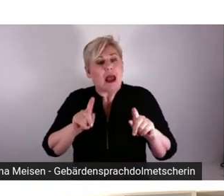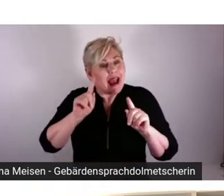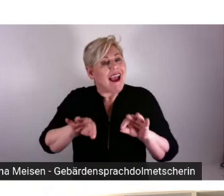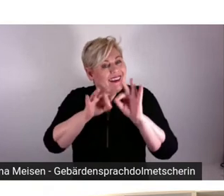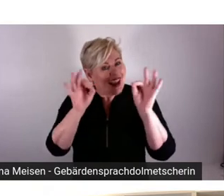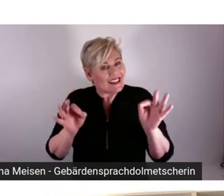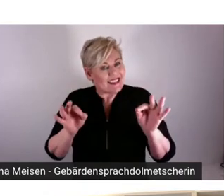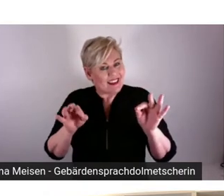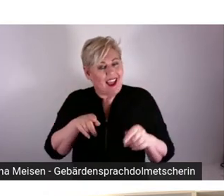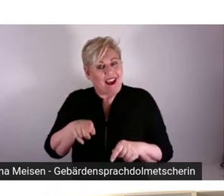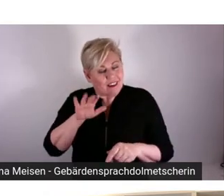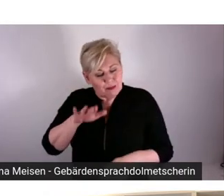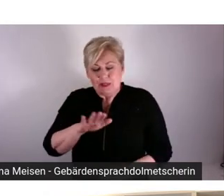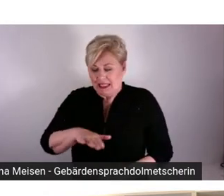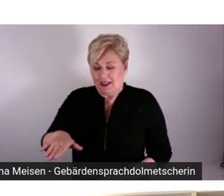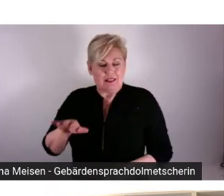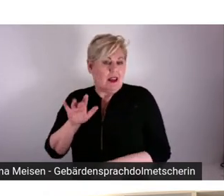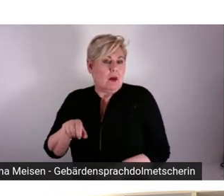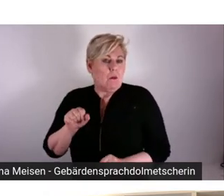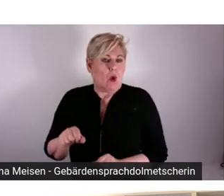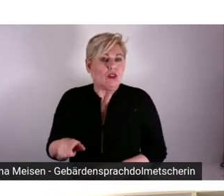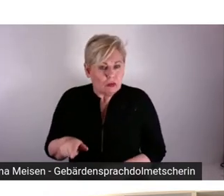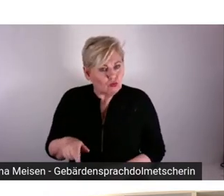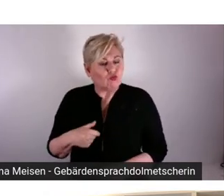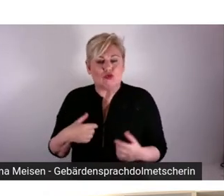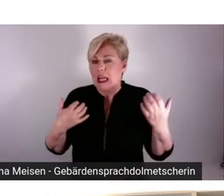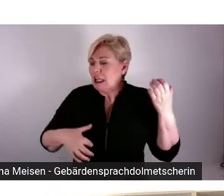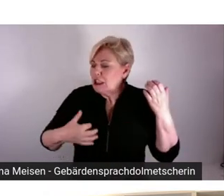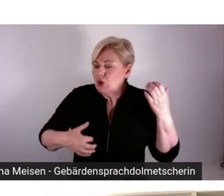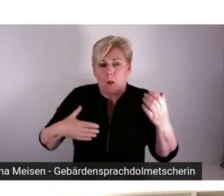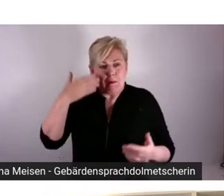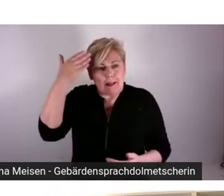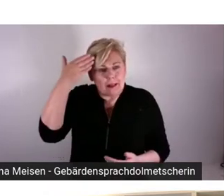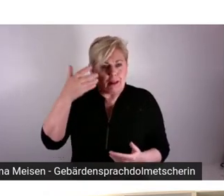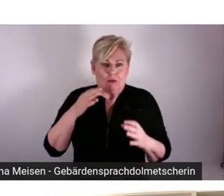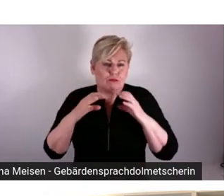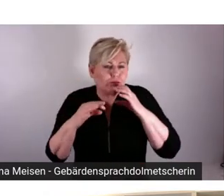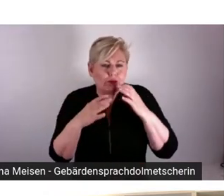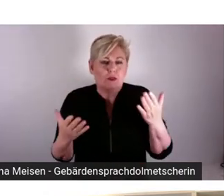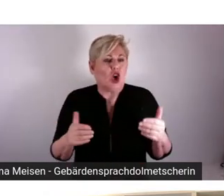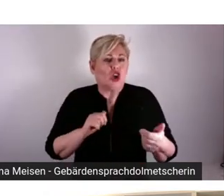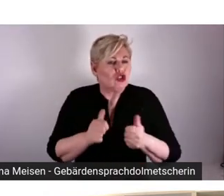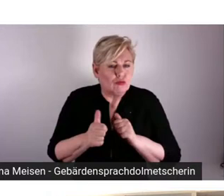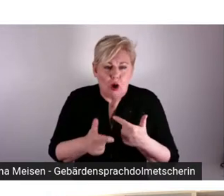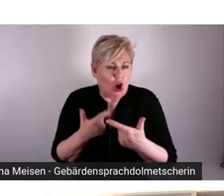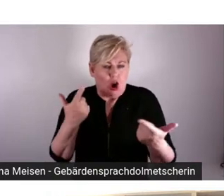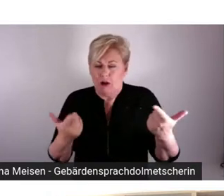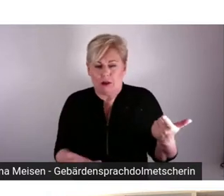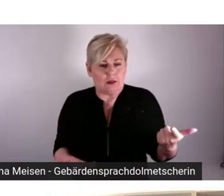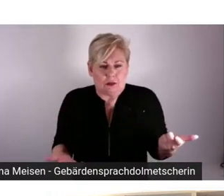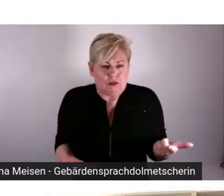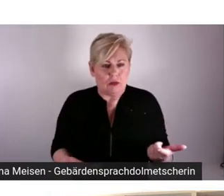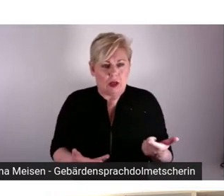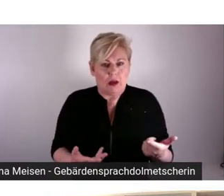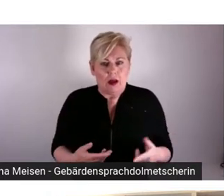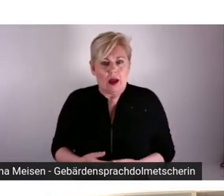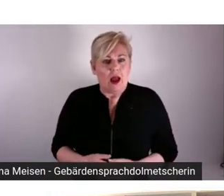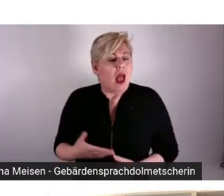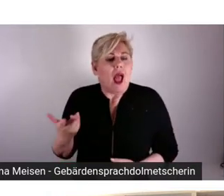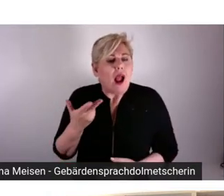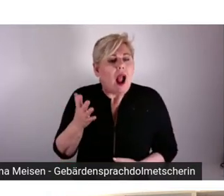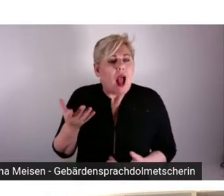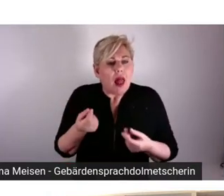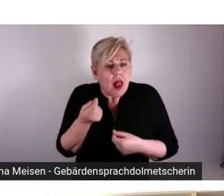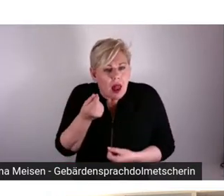Ganztagsschule jedes Kind die Möglichkeit hat, ein Instrument zu lernen, einer Sportart nachzugehen und zwar unabhängig vom Geldbeutel